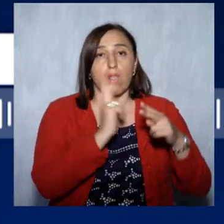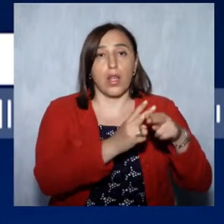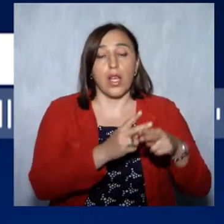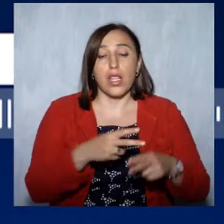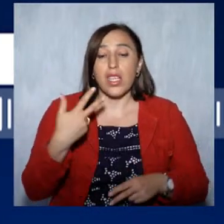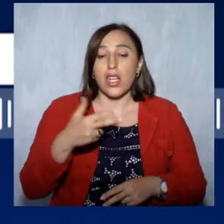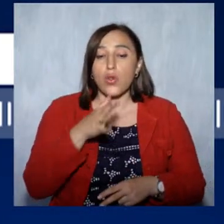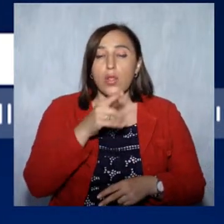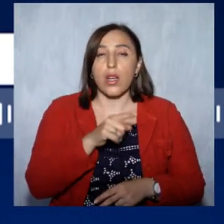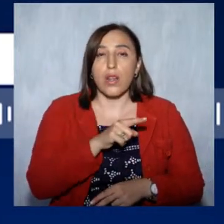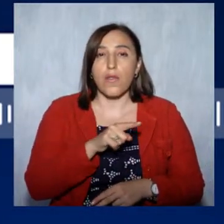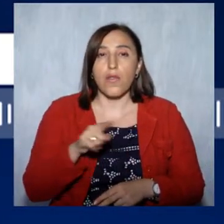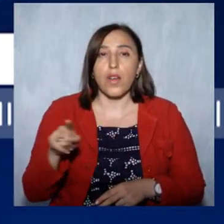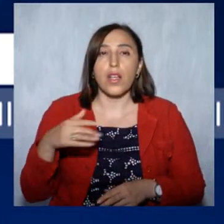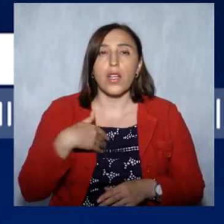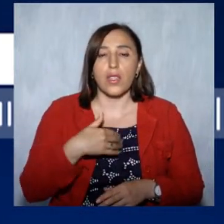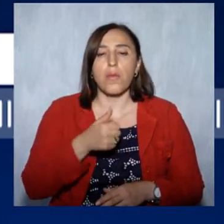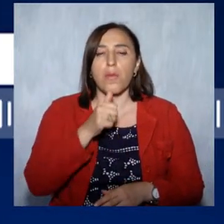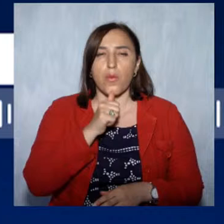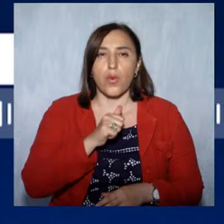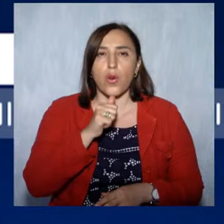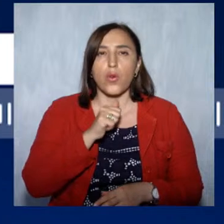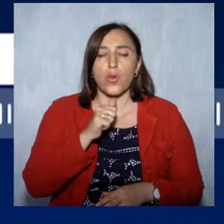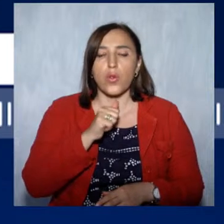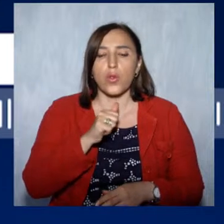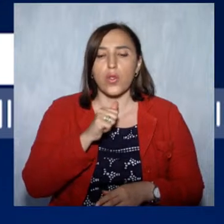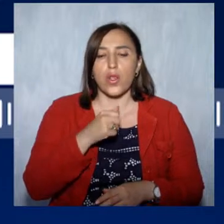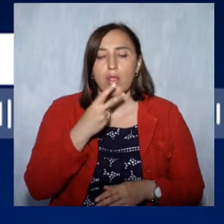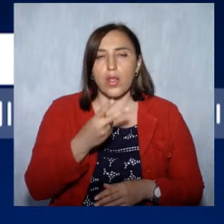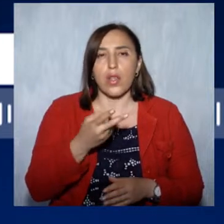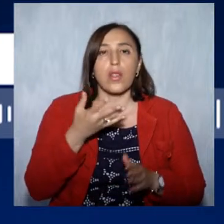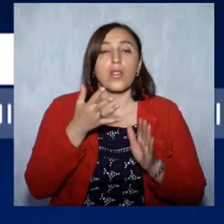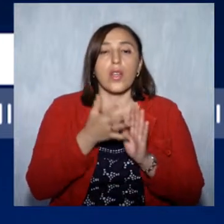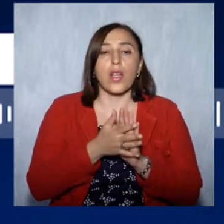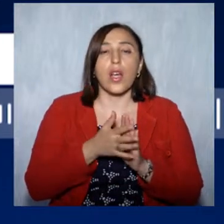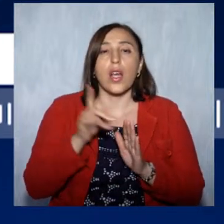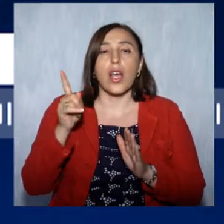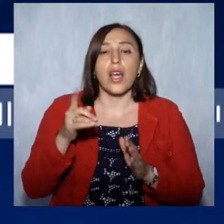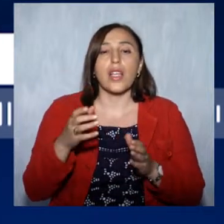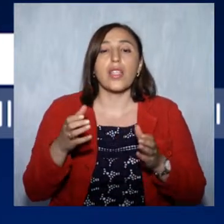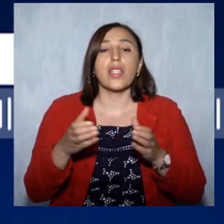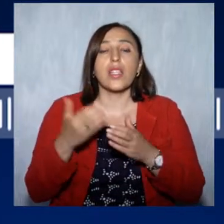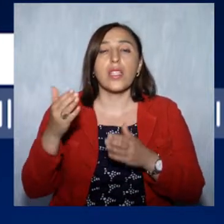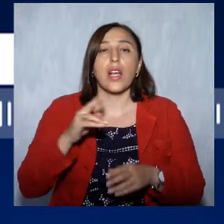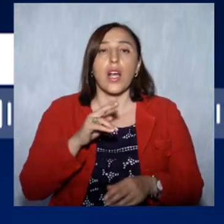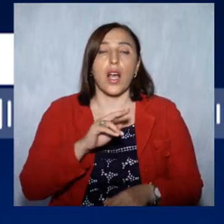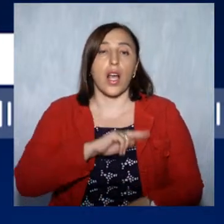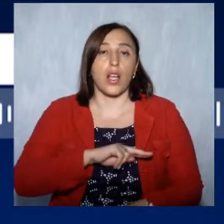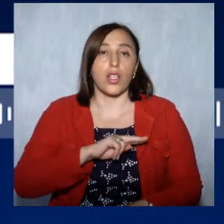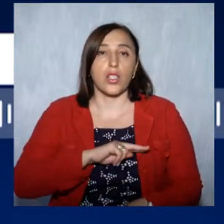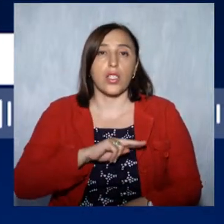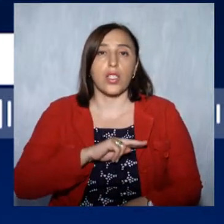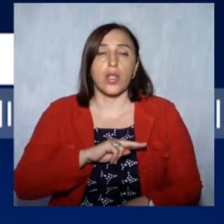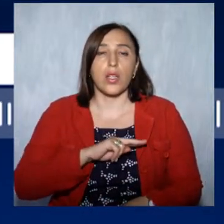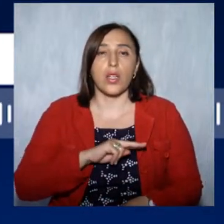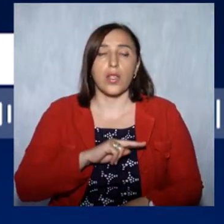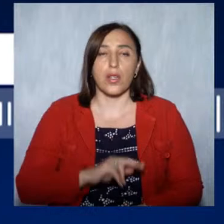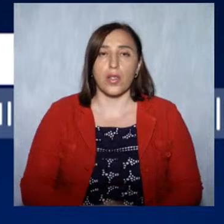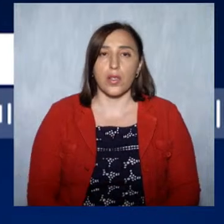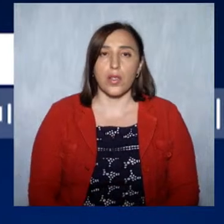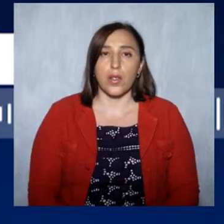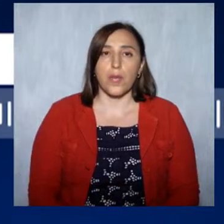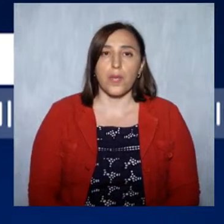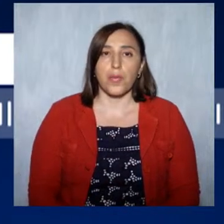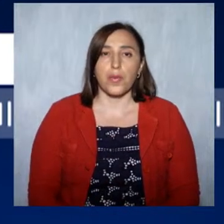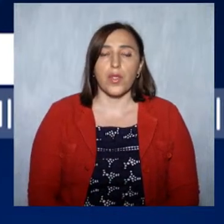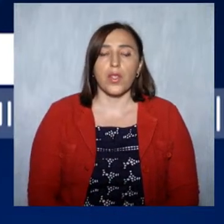տարվա փորձը ցույց է տալիս այդ Մինսկի խմբի աշխատանքի, որ չէ եղել գրեթե դեպք,